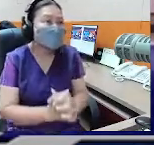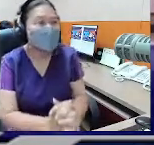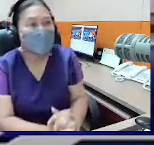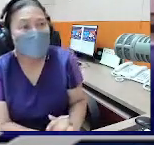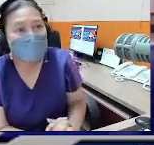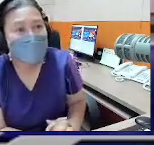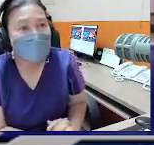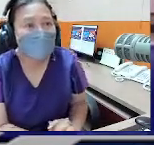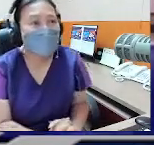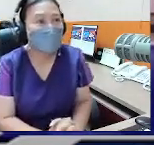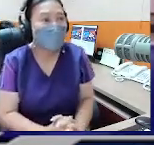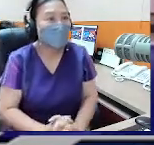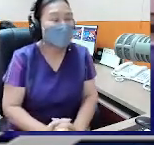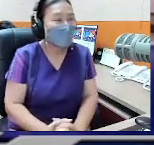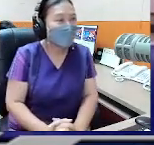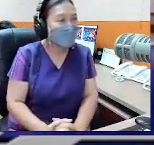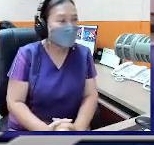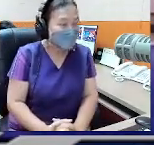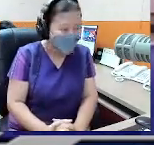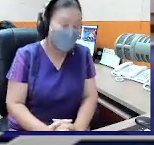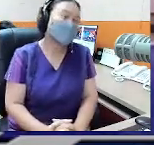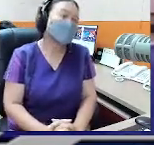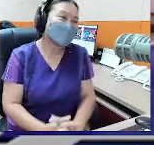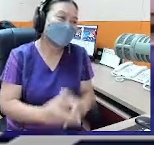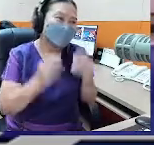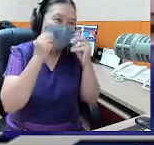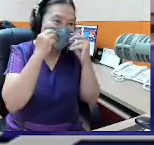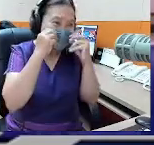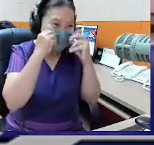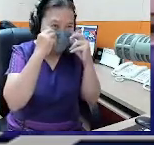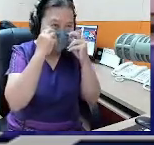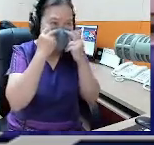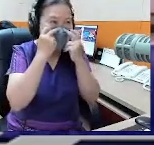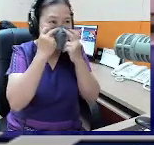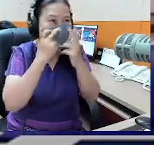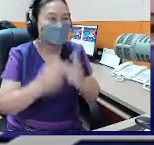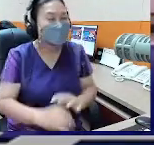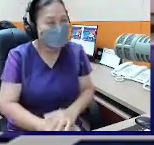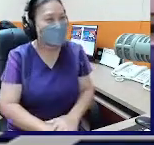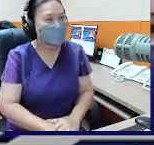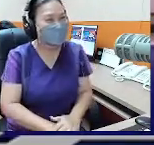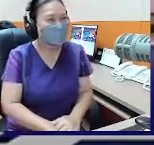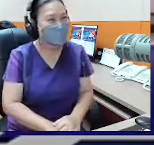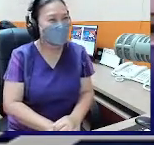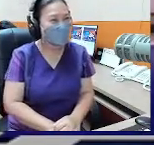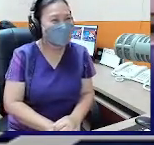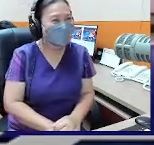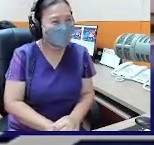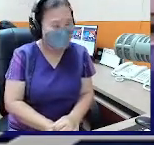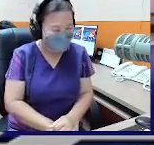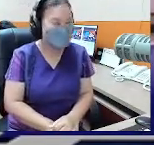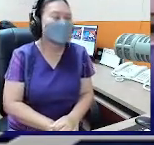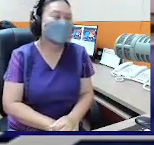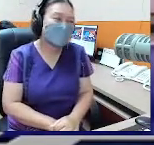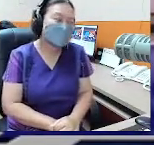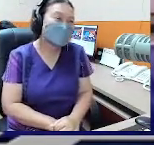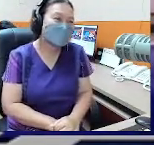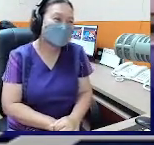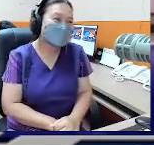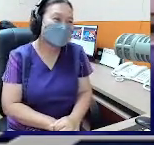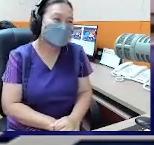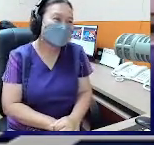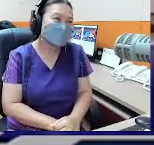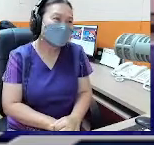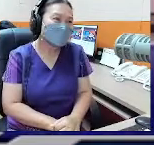ที่มีความน่าสนใจคือร้านกาแฟนะคะร้านกาแฟก็คือดร.กนกวรรณเนี่ยท่านเป็นผู้จัดการร้านอยู่แล้วก็